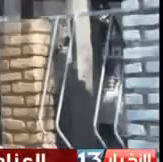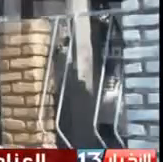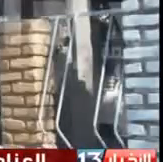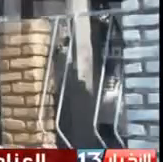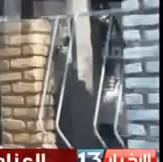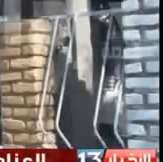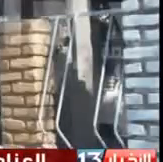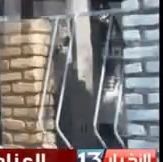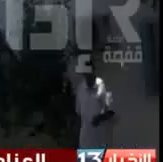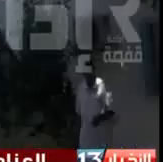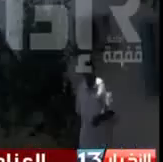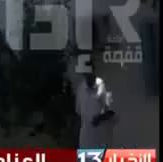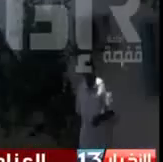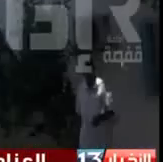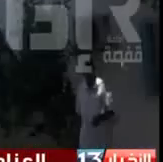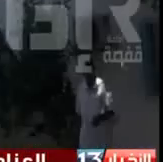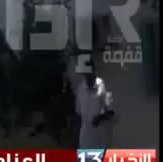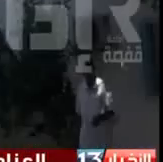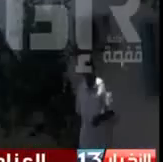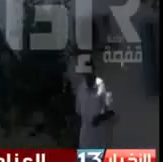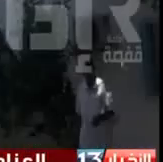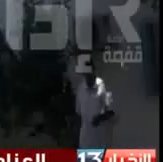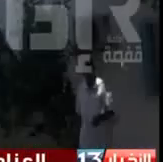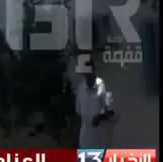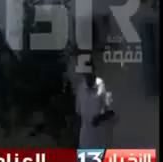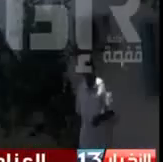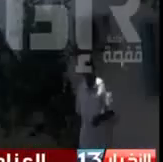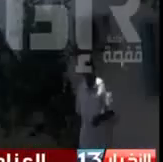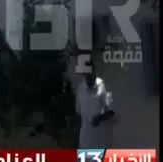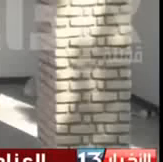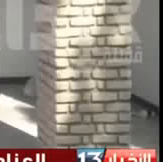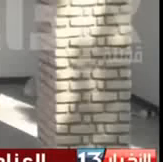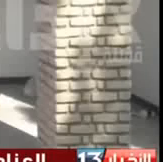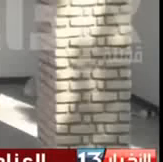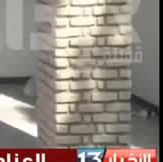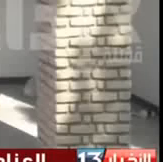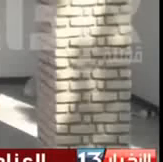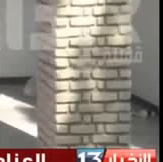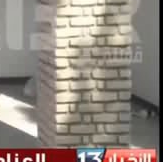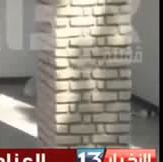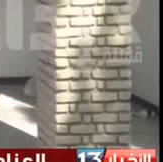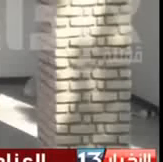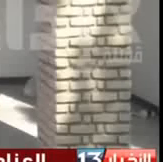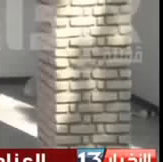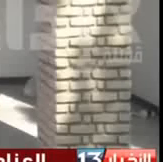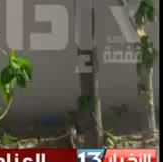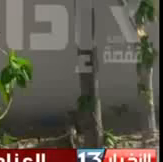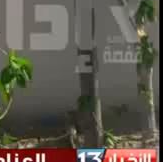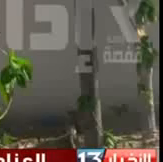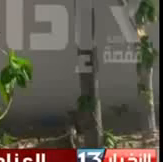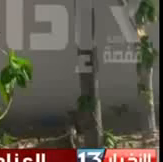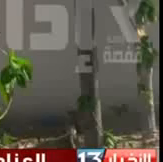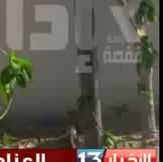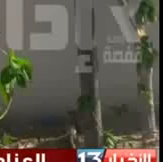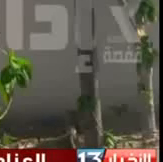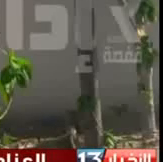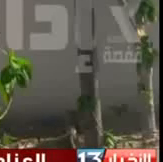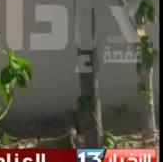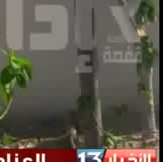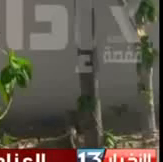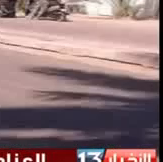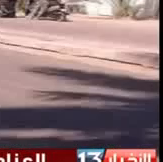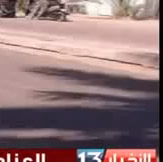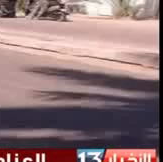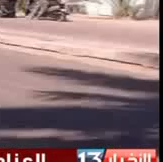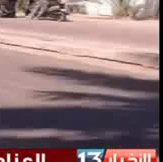عودة الهدوء بمدينتي سبل حد وقبلي بعد مواجهات بين الأمن ومحتجين والإبقاء على بعض التعزيزات الأمنية والعسكرية بمحيط مقر